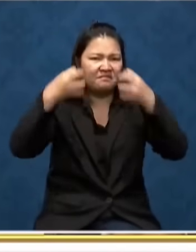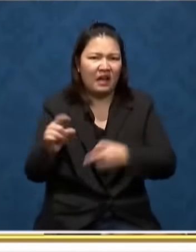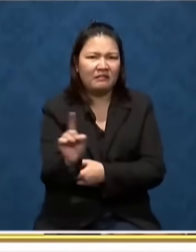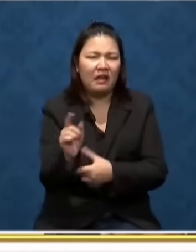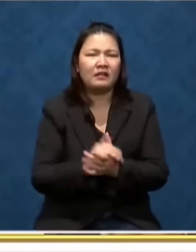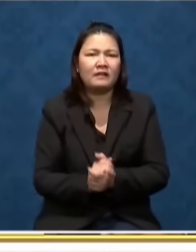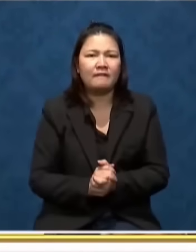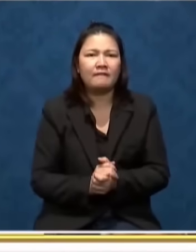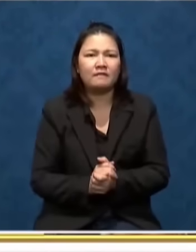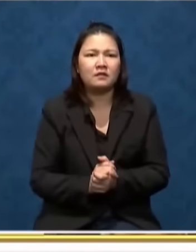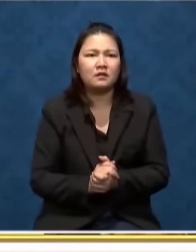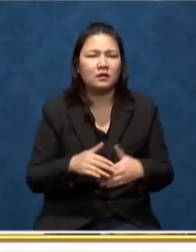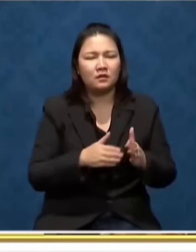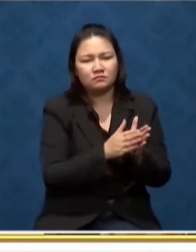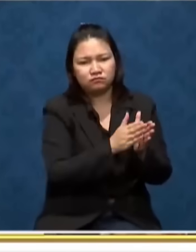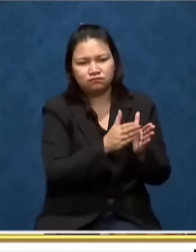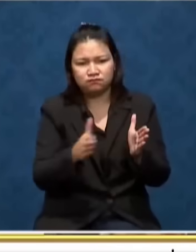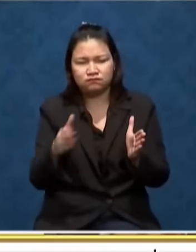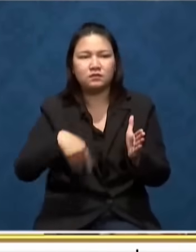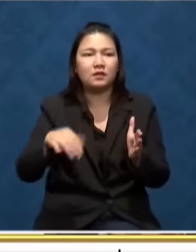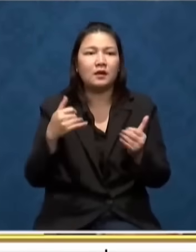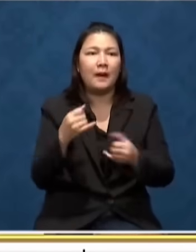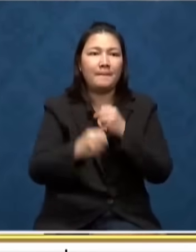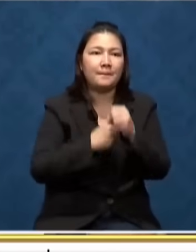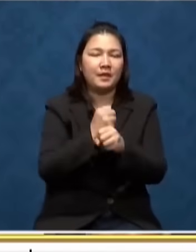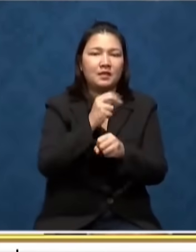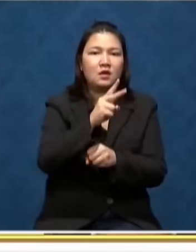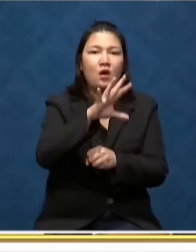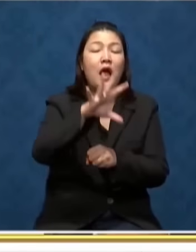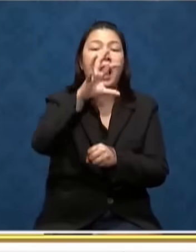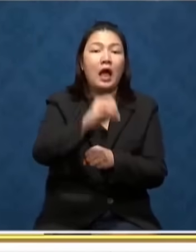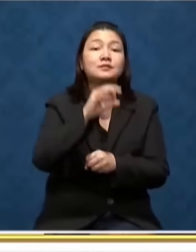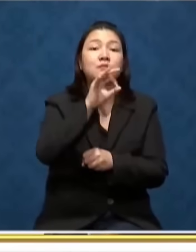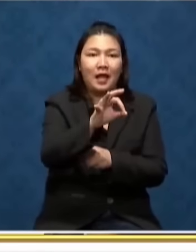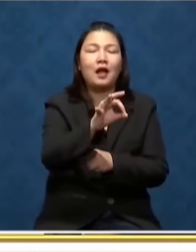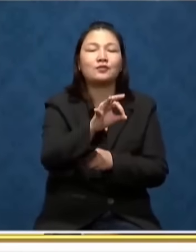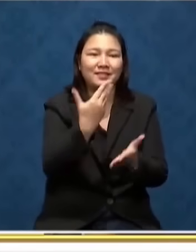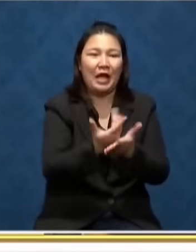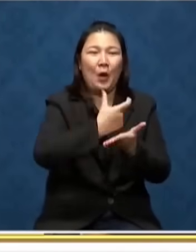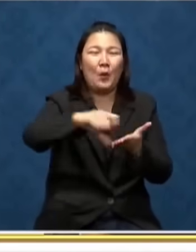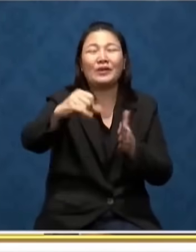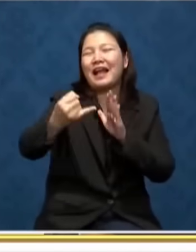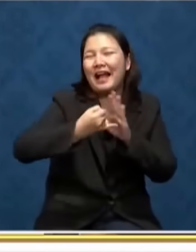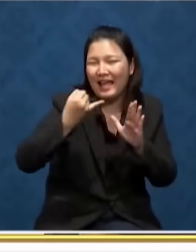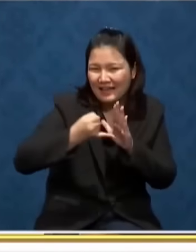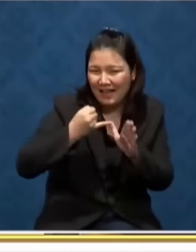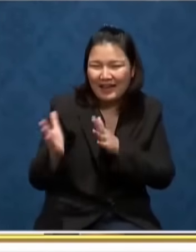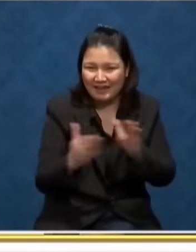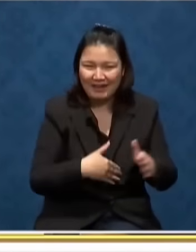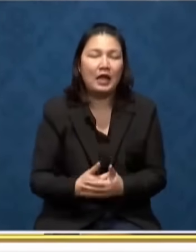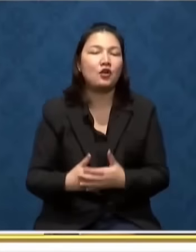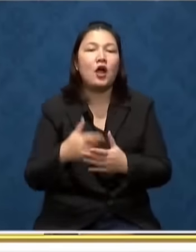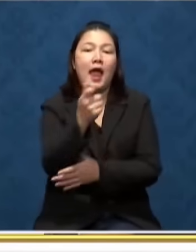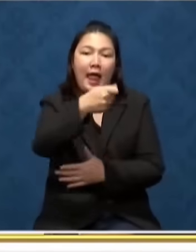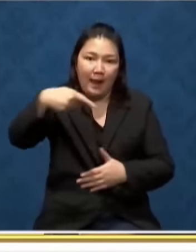หลังๆหลังจากที่มีพร้อมเพย์ในปี2559และก็แอ๊บเป๋าตังค์ในปี